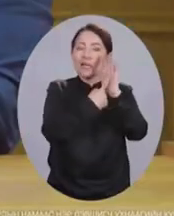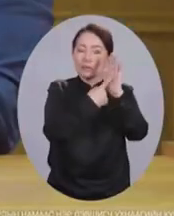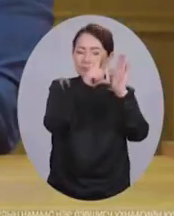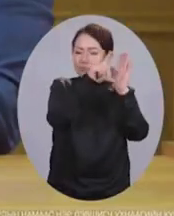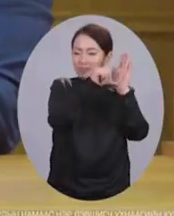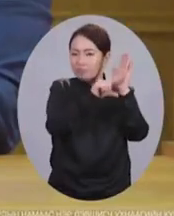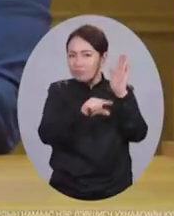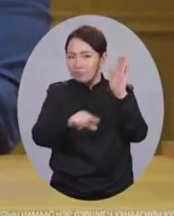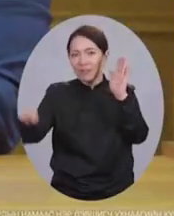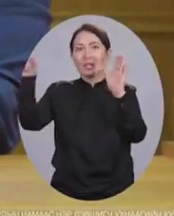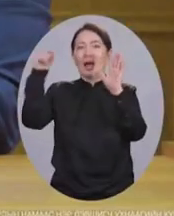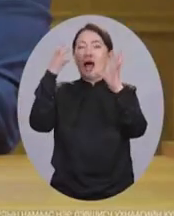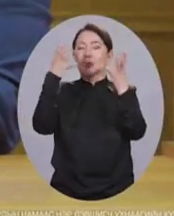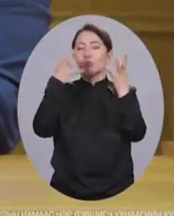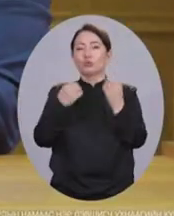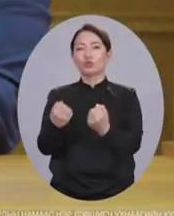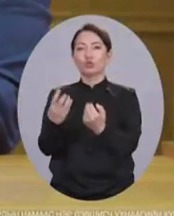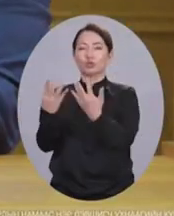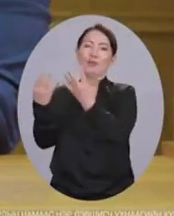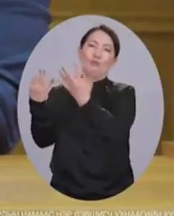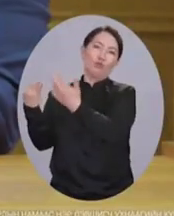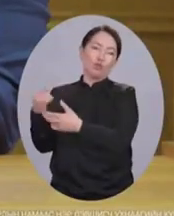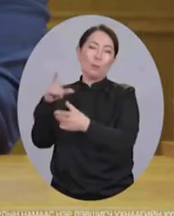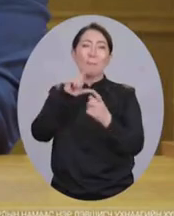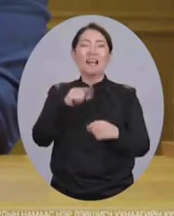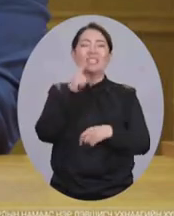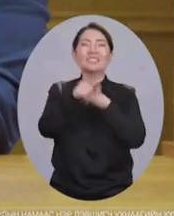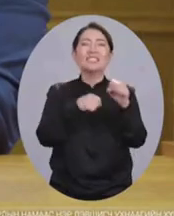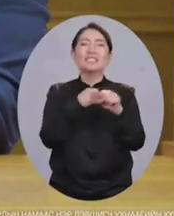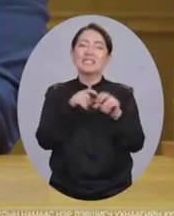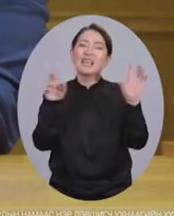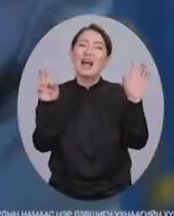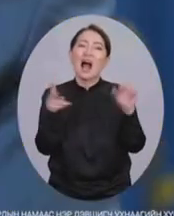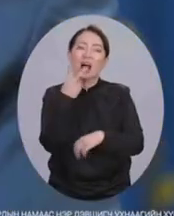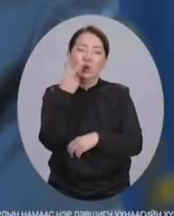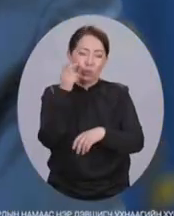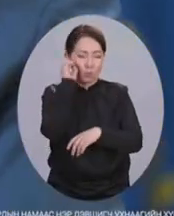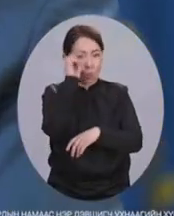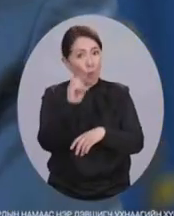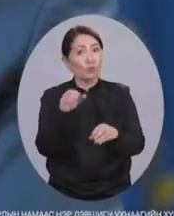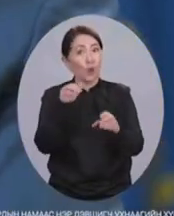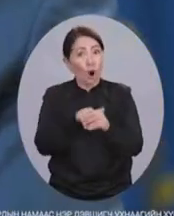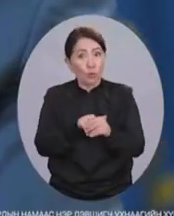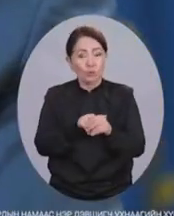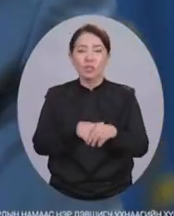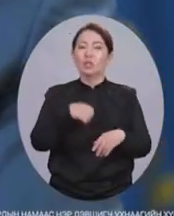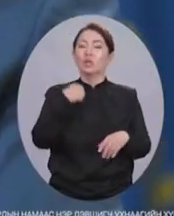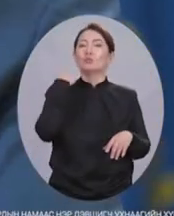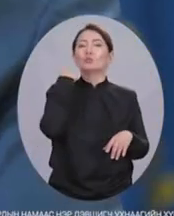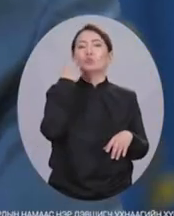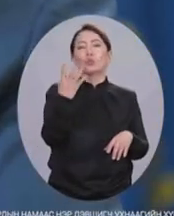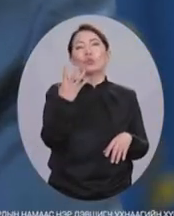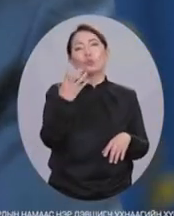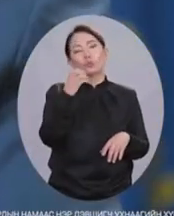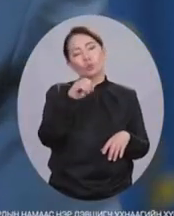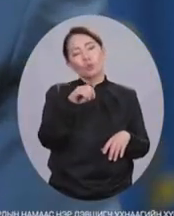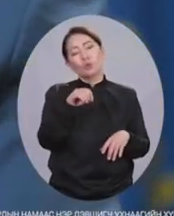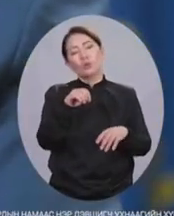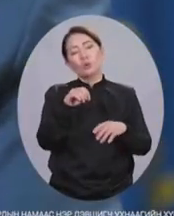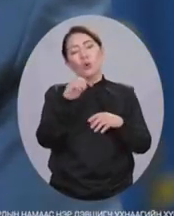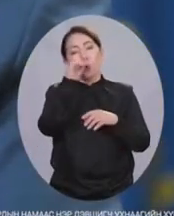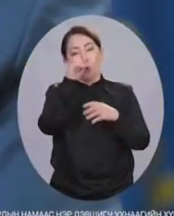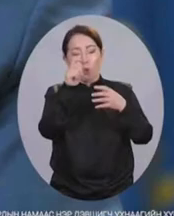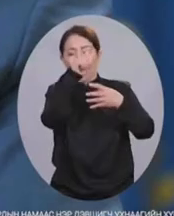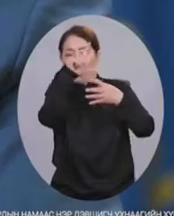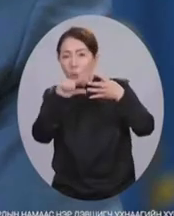дотор оруулъя гэсэн төлөвлөгөөтэй байгаа. Өөрөөр хэлбэл жилийн 12 тийм ээ. За тэгэхээр нэг 4 хүүгийн одоо бид